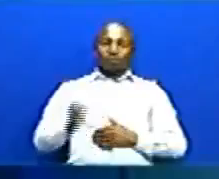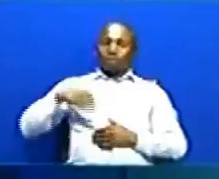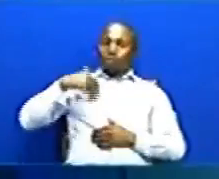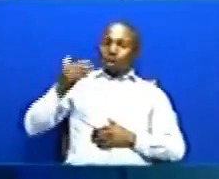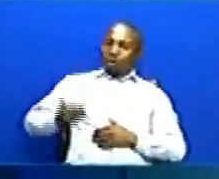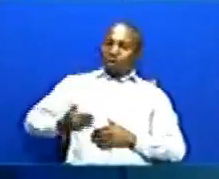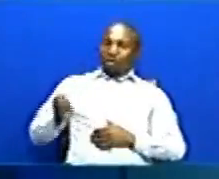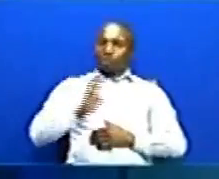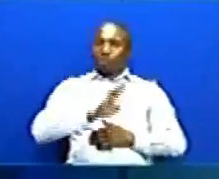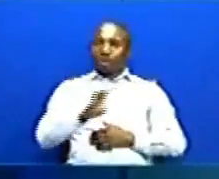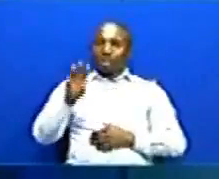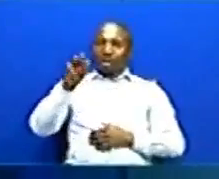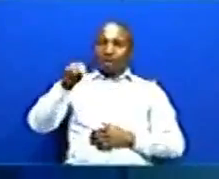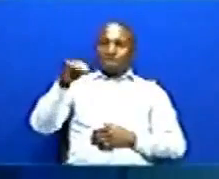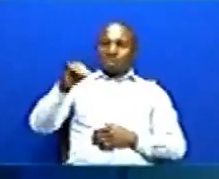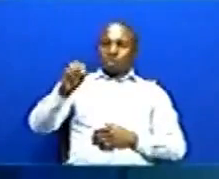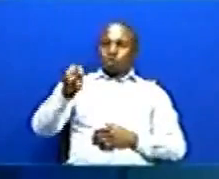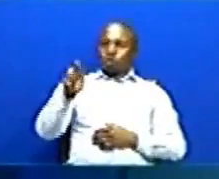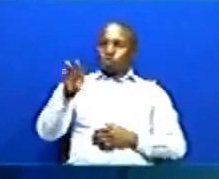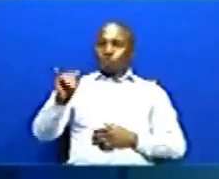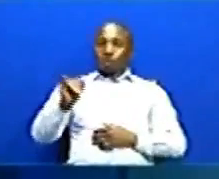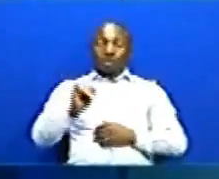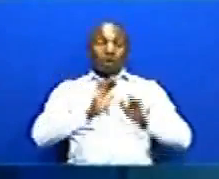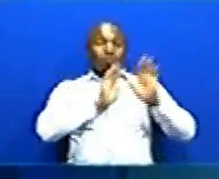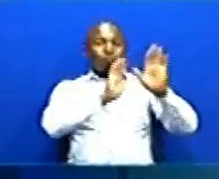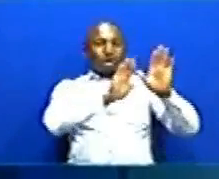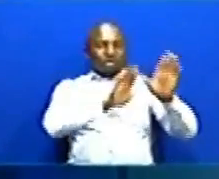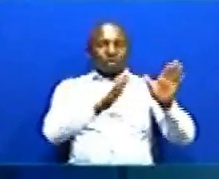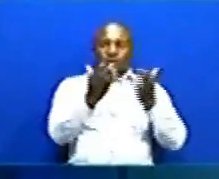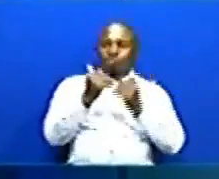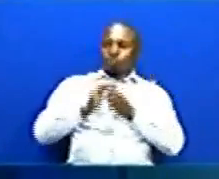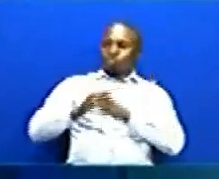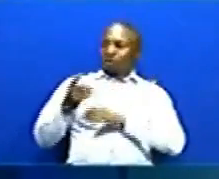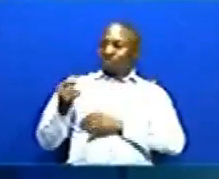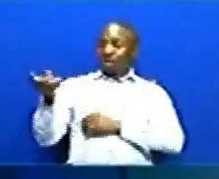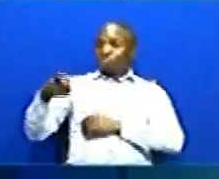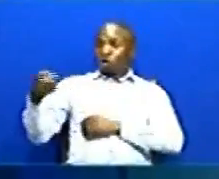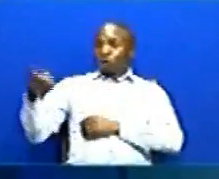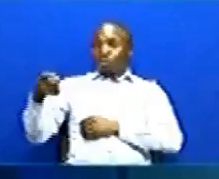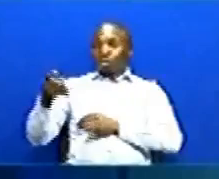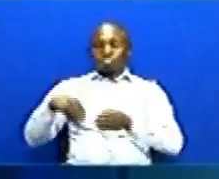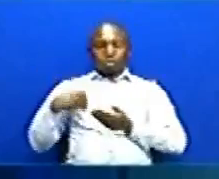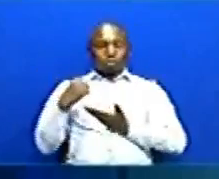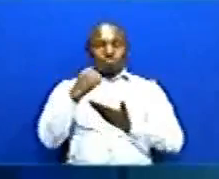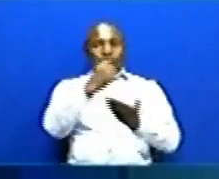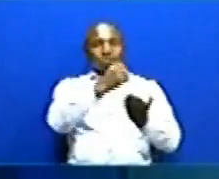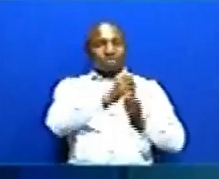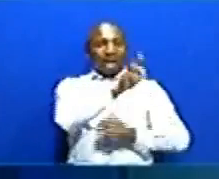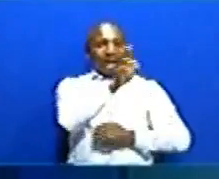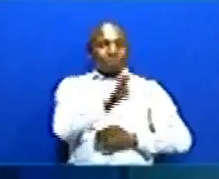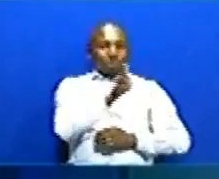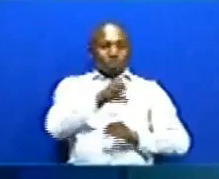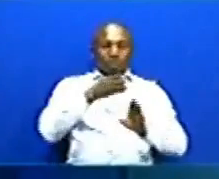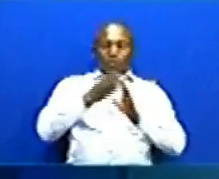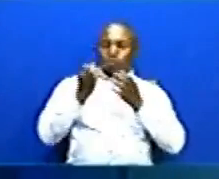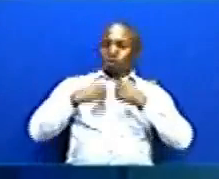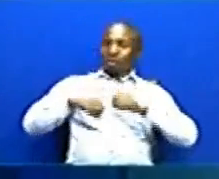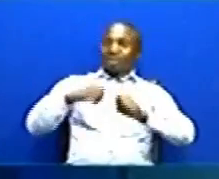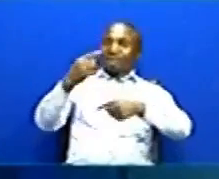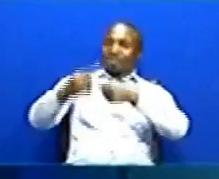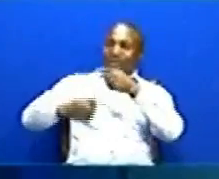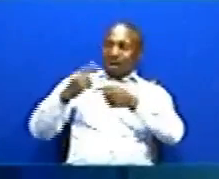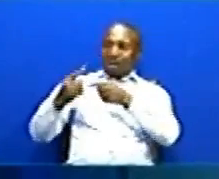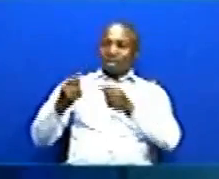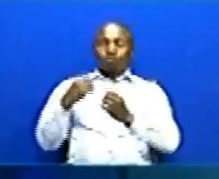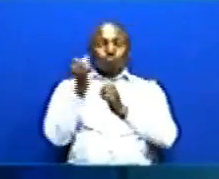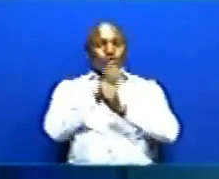Wilayani Misungwi mkoani Mwanza wametakiwa kutumia fedha za mikopo inayotolewa na halmashauri kutekeleza miradi itakayowawezesha